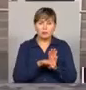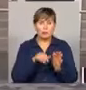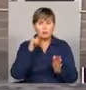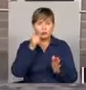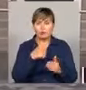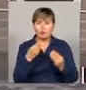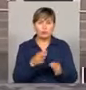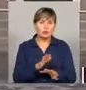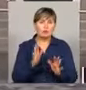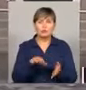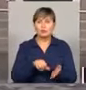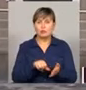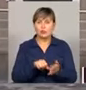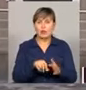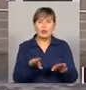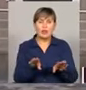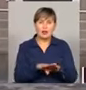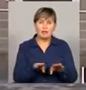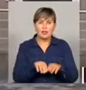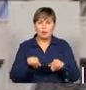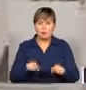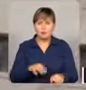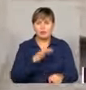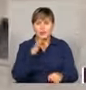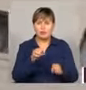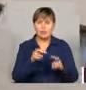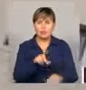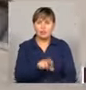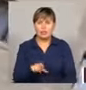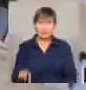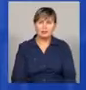дается. Они будут участвовать на равных правах, отметили специалисты.